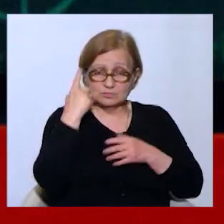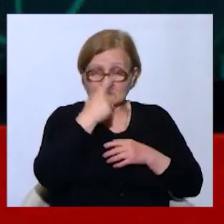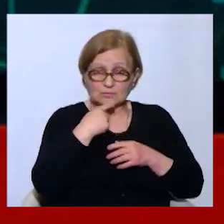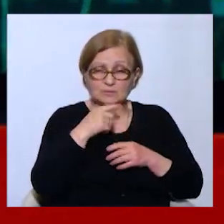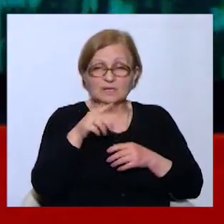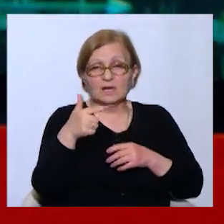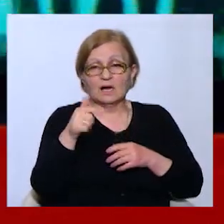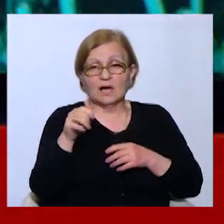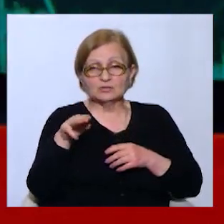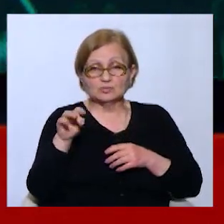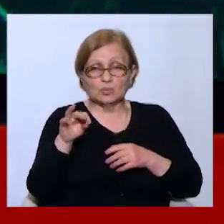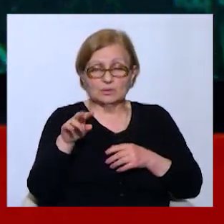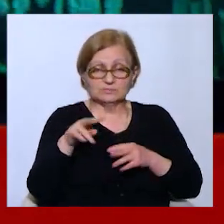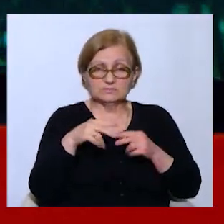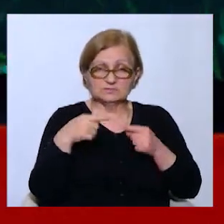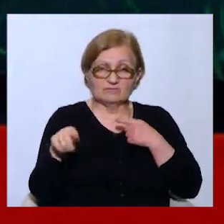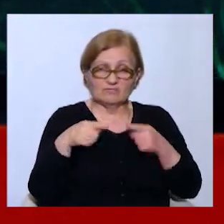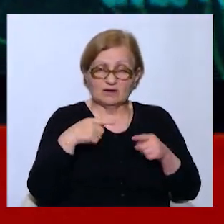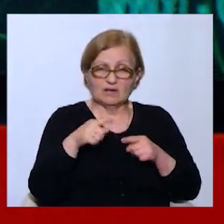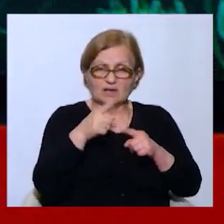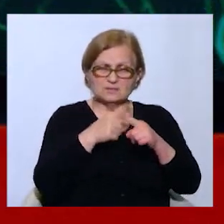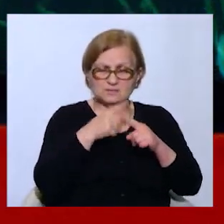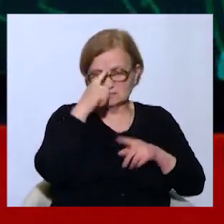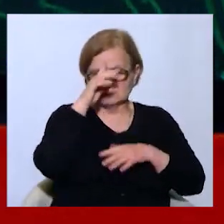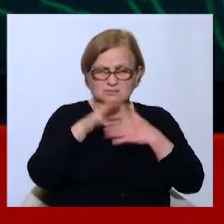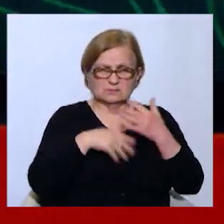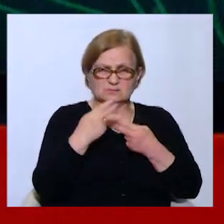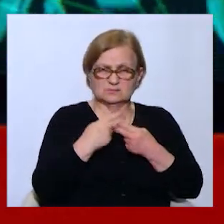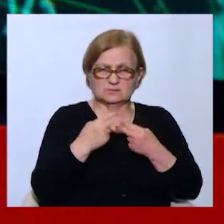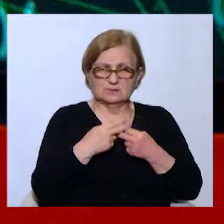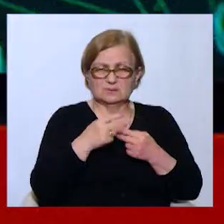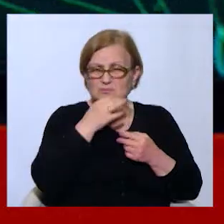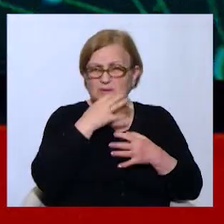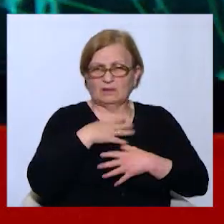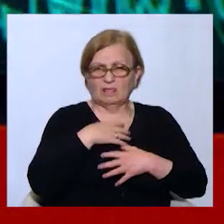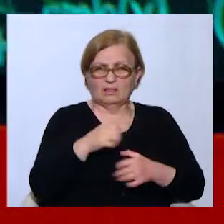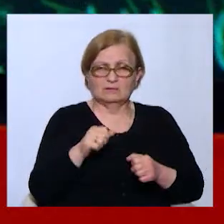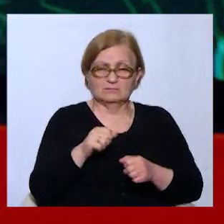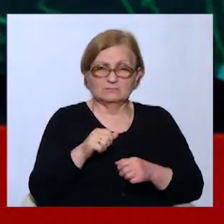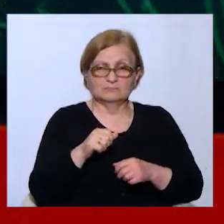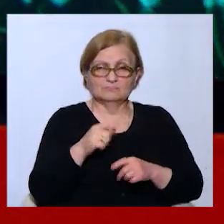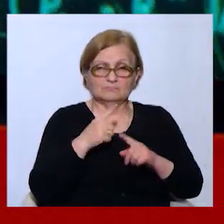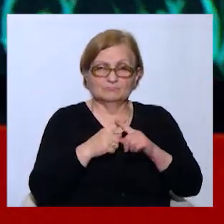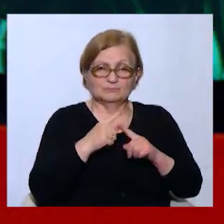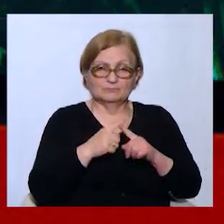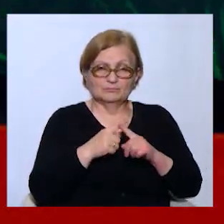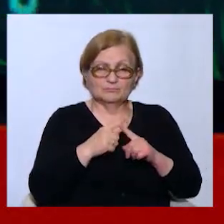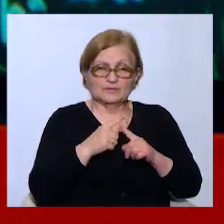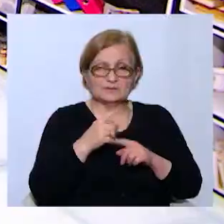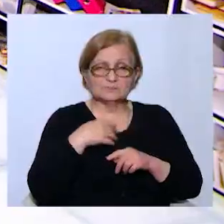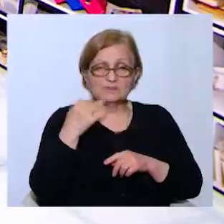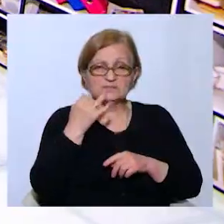შორის სხვაობა. მე ეს x-ი გვაბნევს და მე თითქოს აღარ გვინდა მათემატიკა, მაგრამ მოდით x-ზე სასახალისო